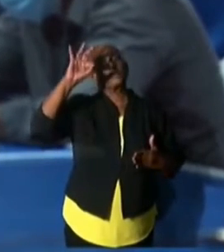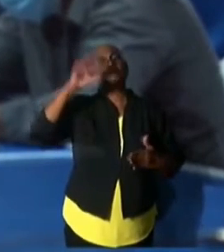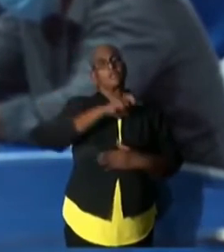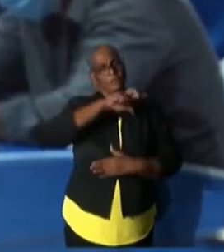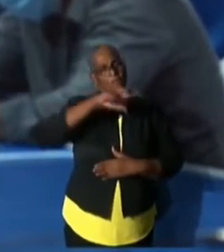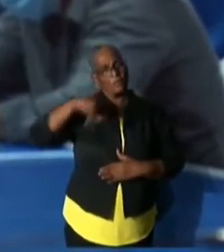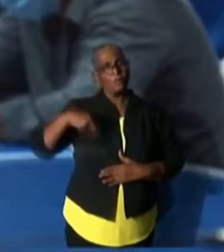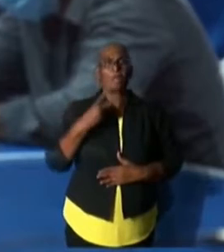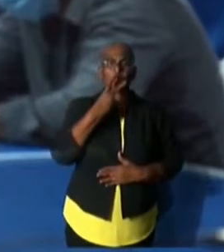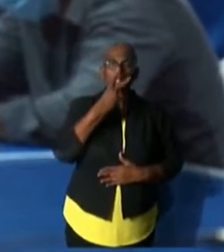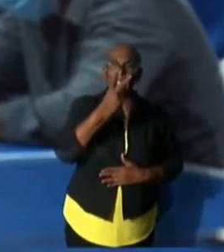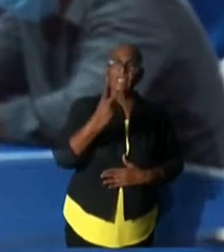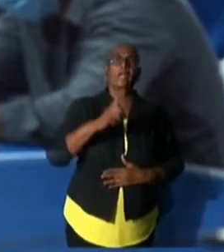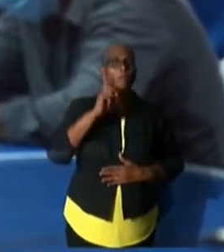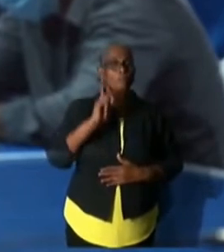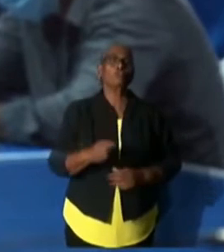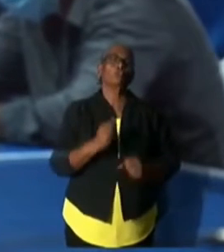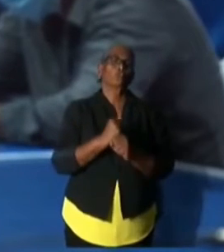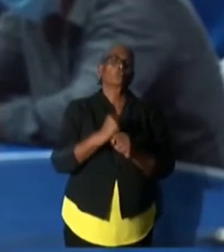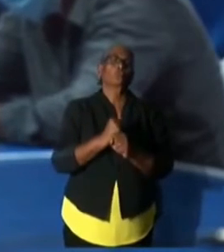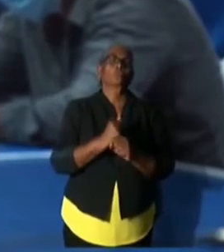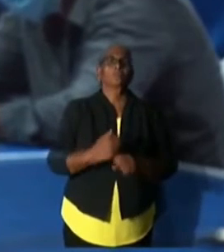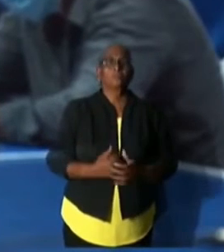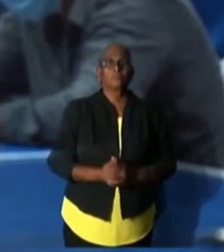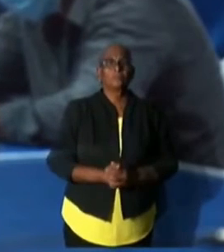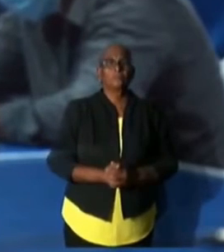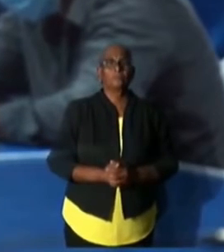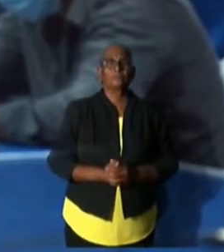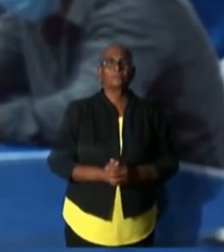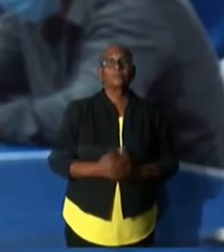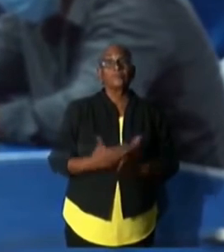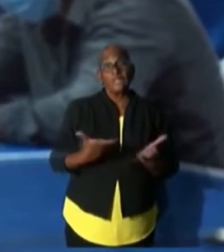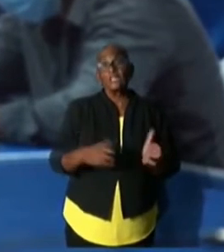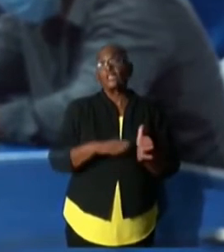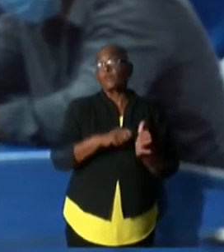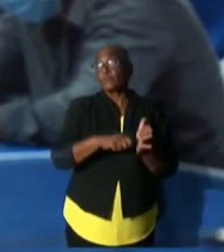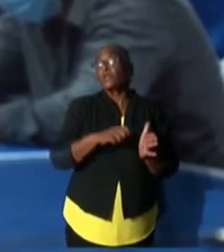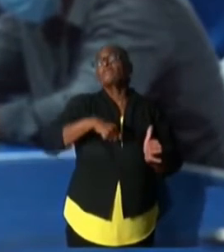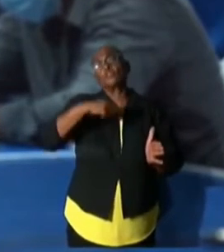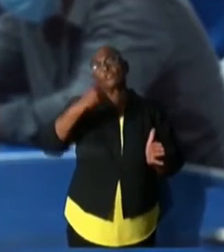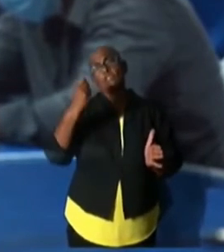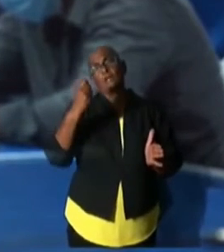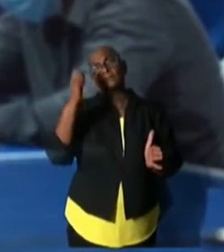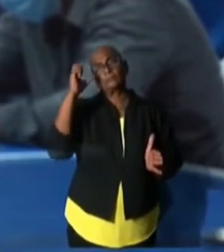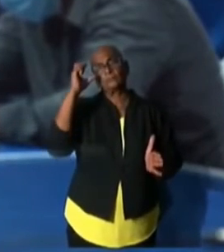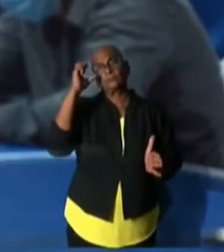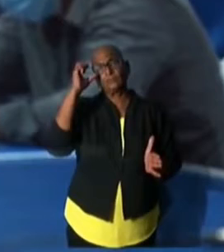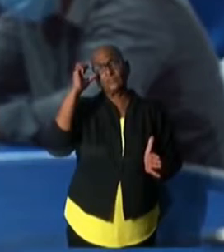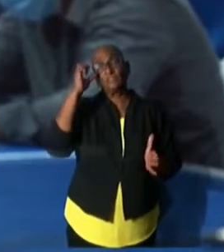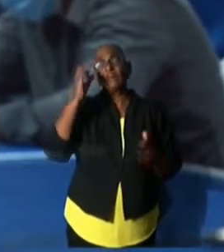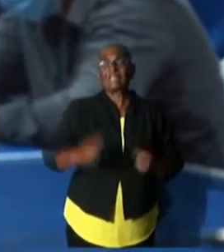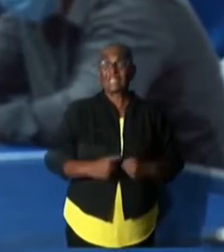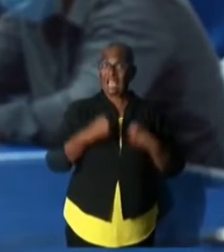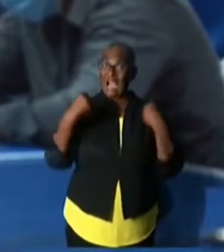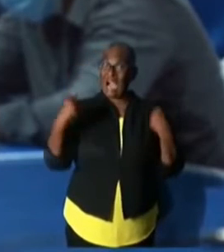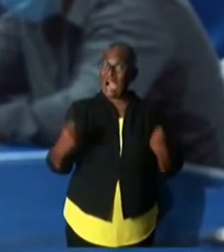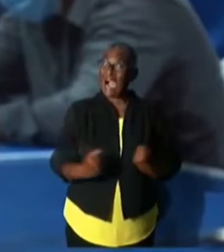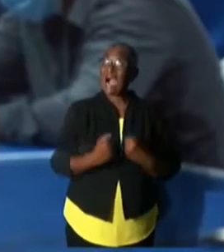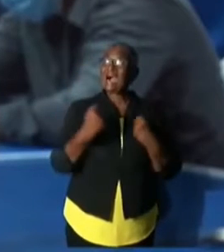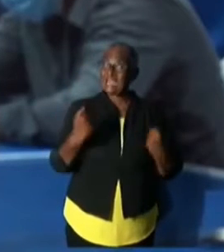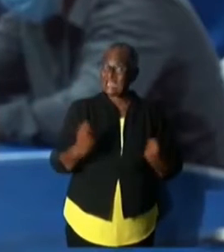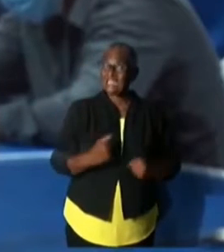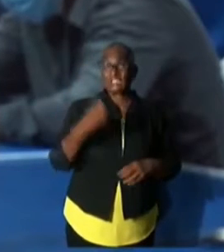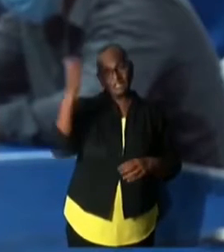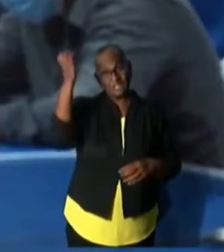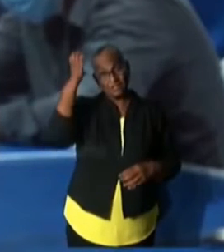moesten toezien dat het nageleefd werd. Dus dat project was een geslaagd project. Dit van die active cases is van niet lang